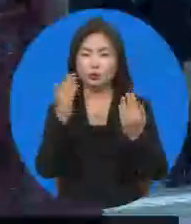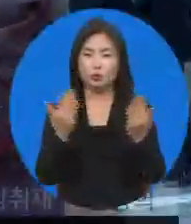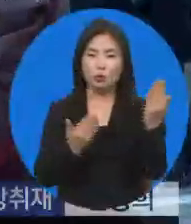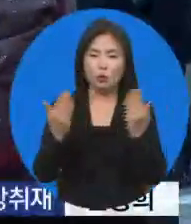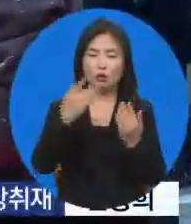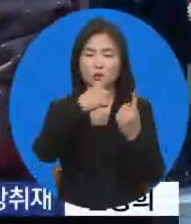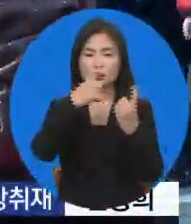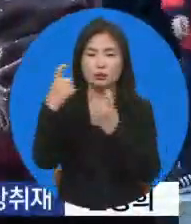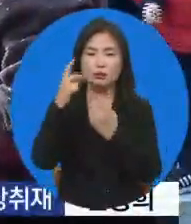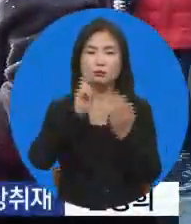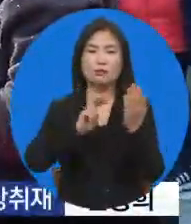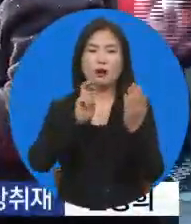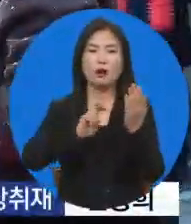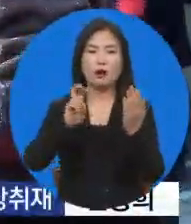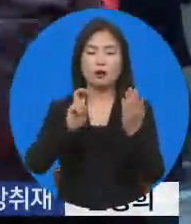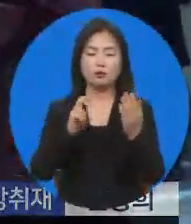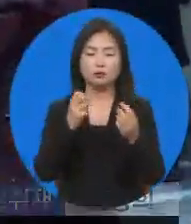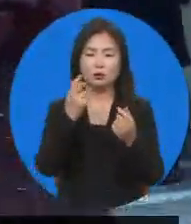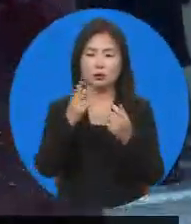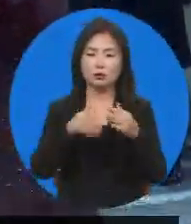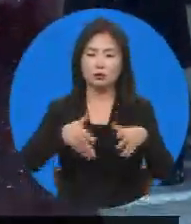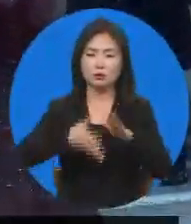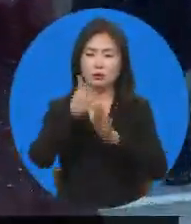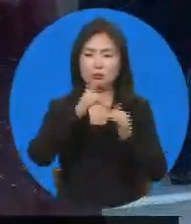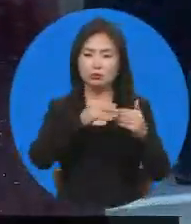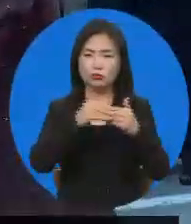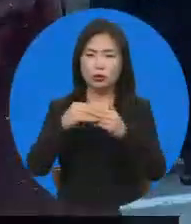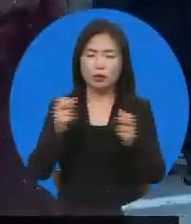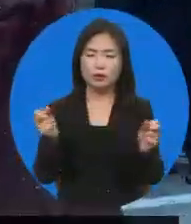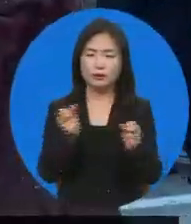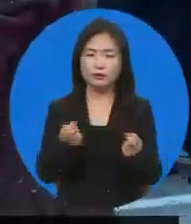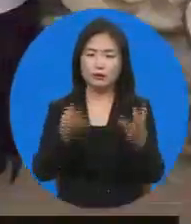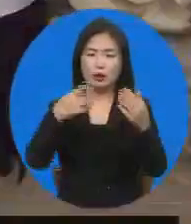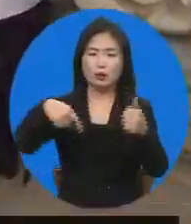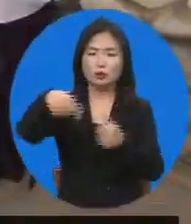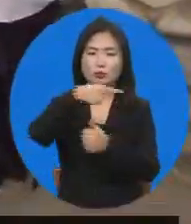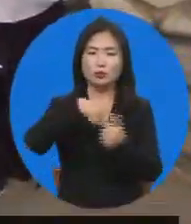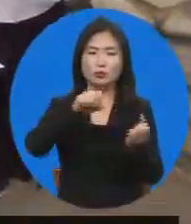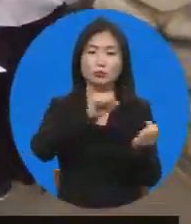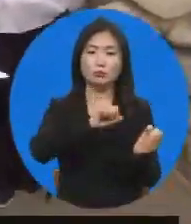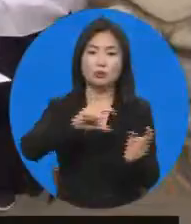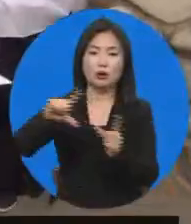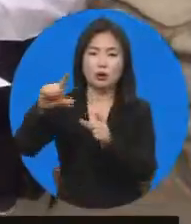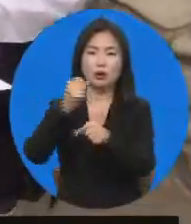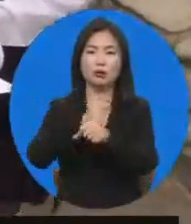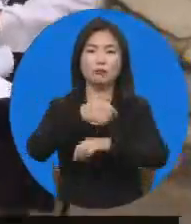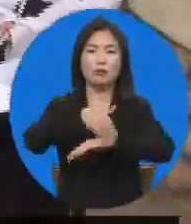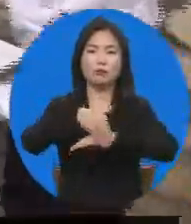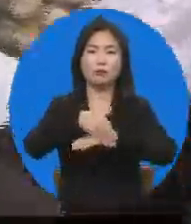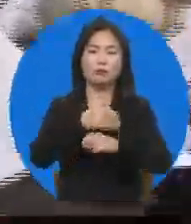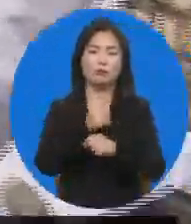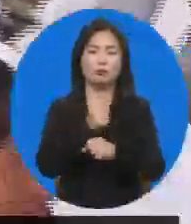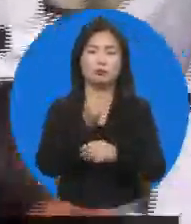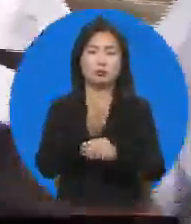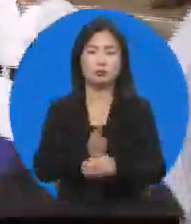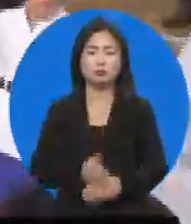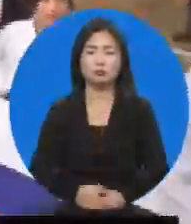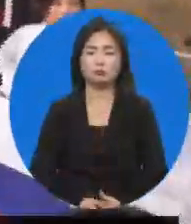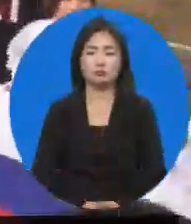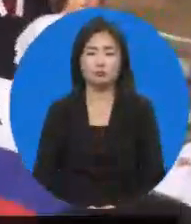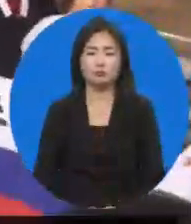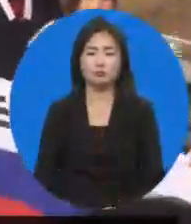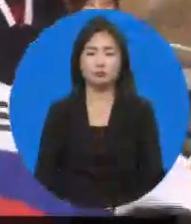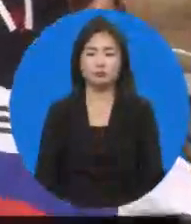기념음악회 대구시민 주간 행사 등으로 구직 2 조성에 나서겠다는 계획입니다 mbc